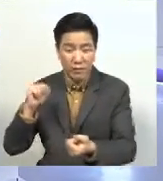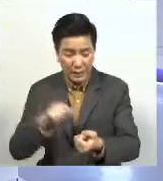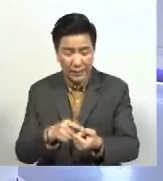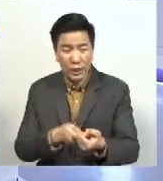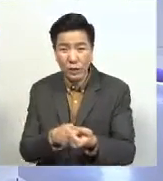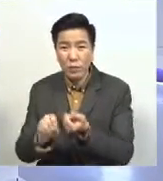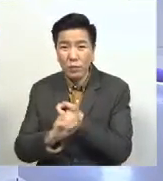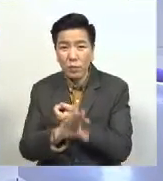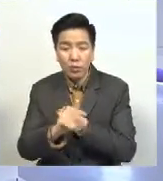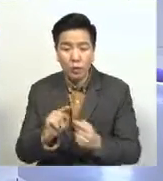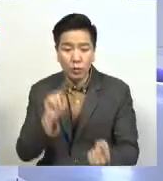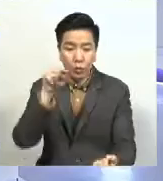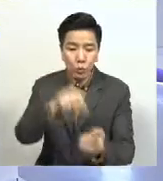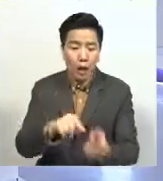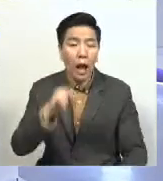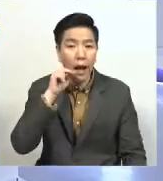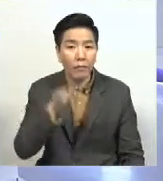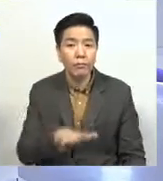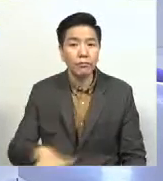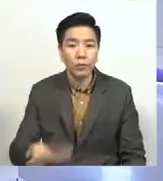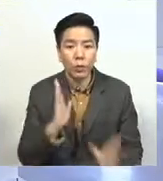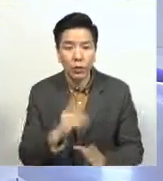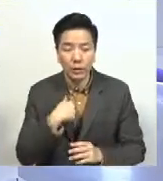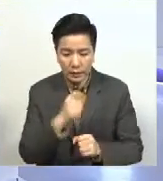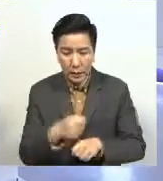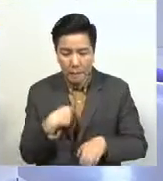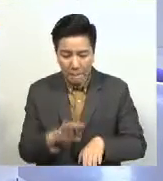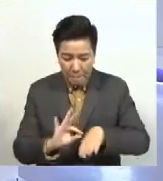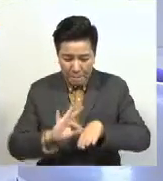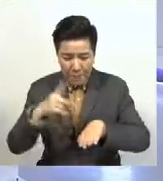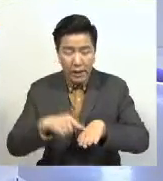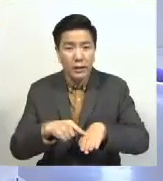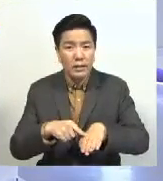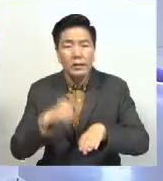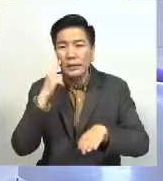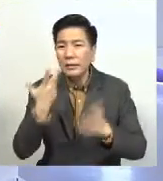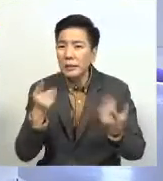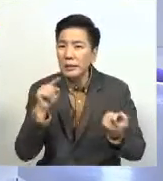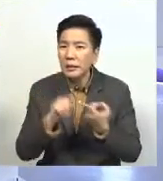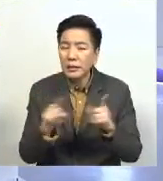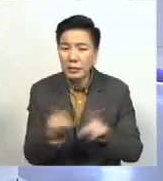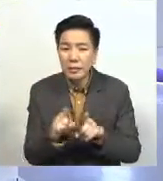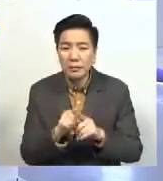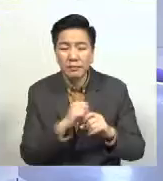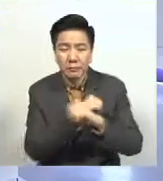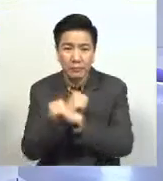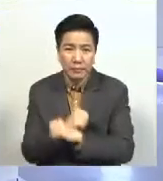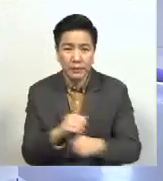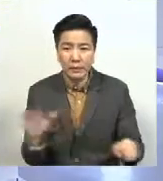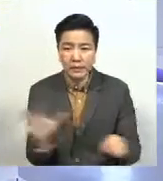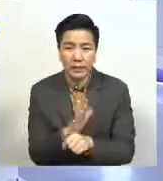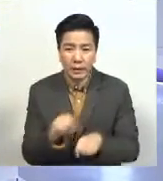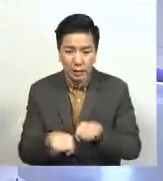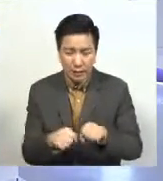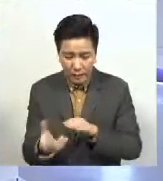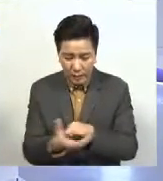คมีเนี่ยไปอยู่ในแหล่งน้ำต่างๆแล้วบางทีเกษตรกรเขามีแผลหรือว่าไม่ได้บังตัวหรือว่าแบบป้องกันแบบเต็มที ่ แล้ว ไปแช่ใน